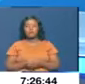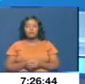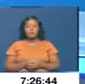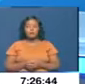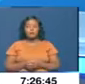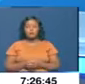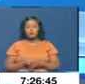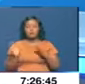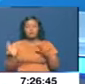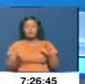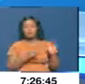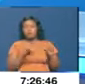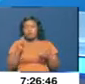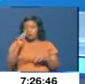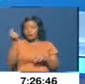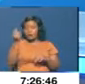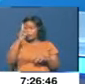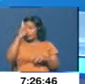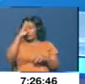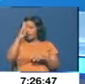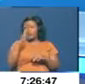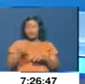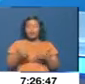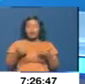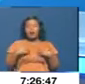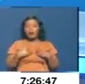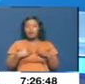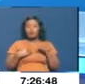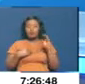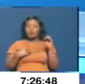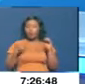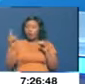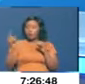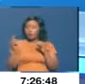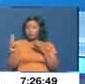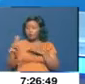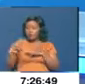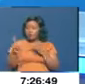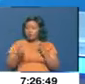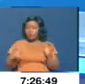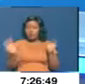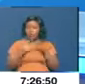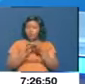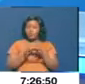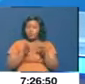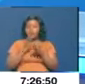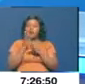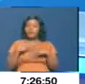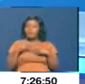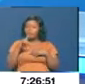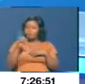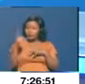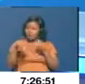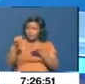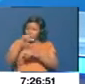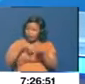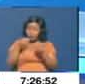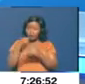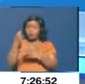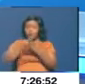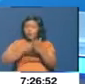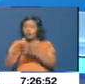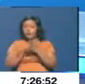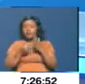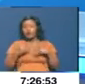Kenya Police ilitoka sare bao moja kwa moja na Vihiga United katika mchuano wa mkumbo wa kwanza kuwania kufuzu ligi kuu nchini